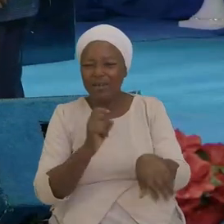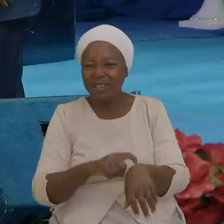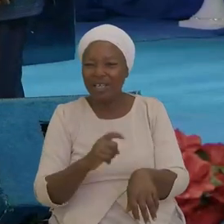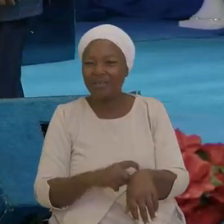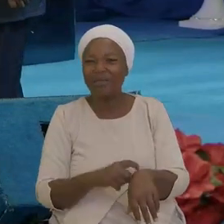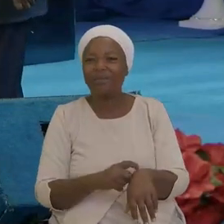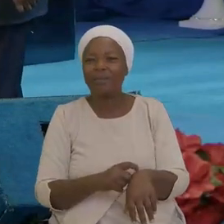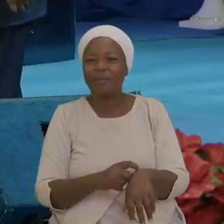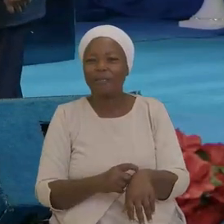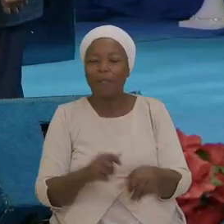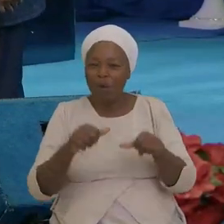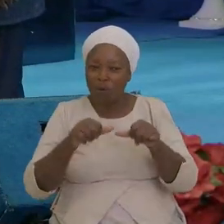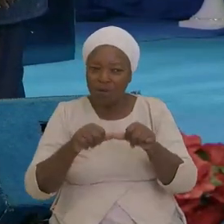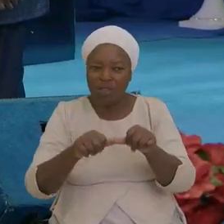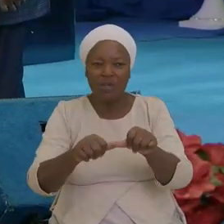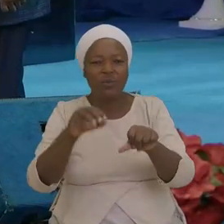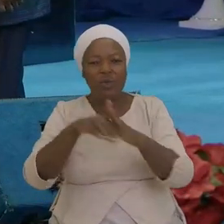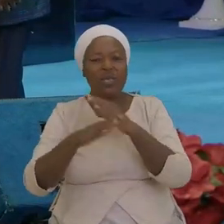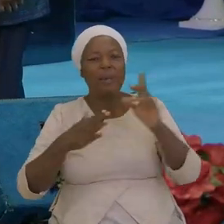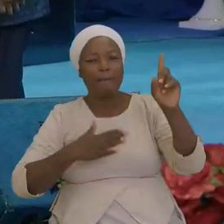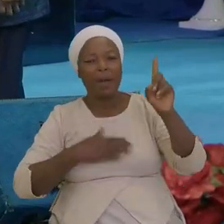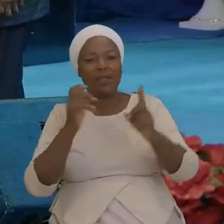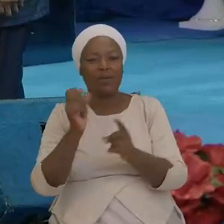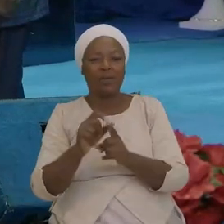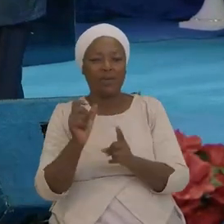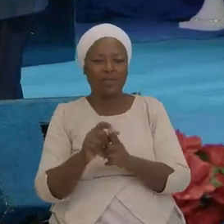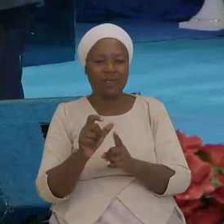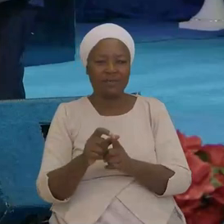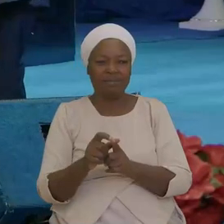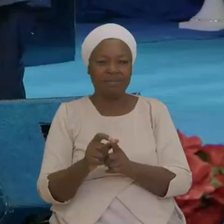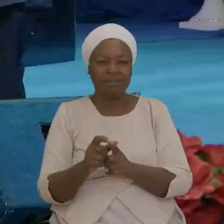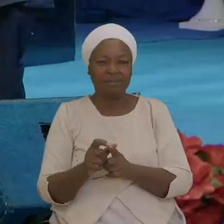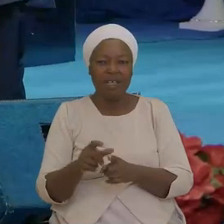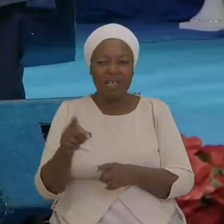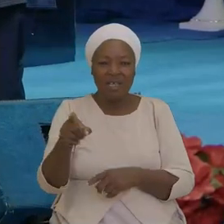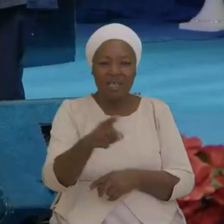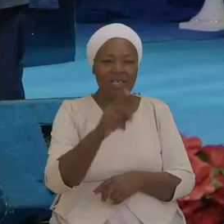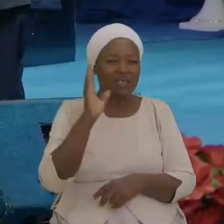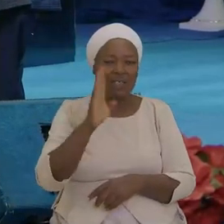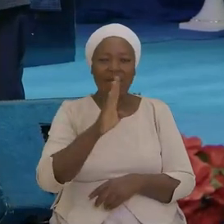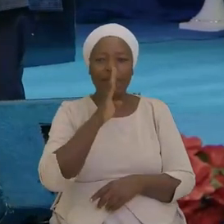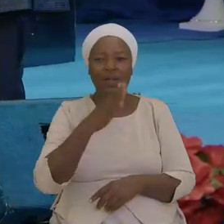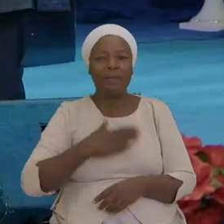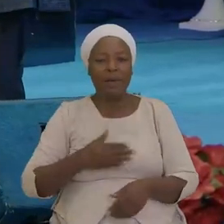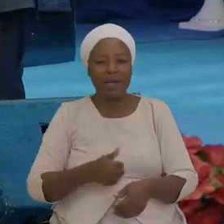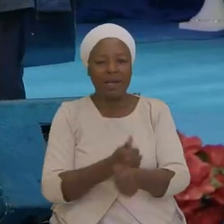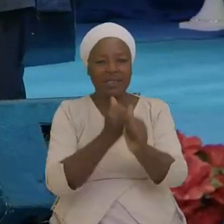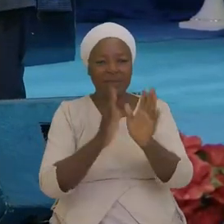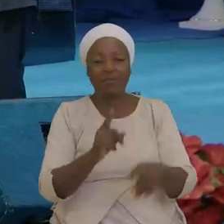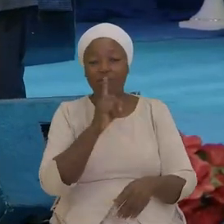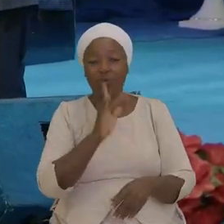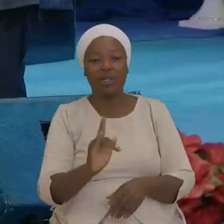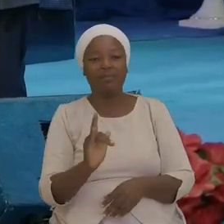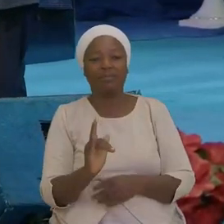À tout moment, continue dans ma parole. Vous serez vraiment